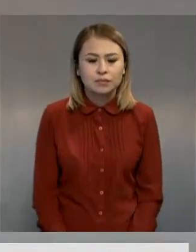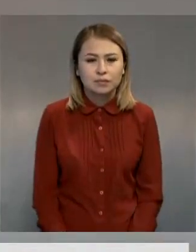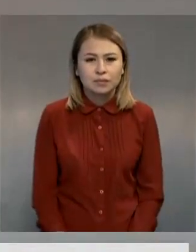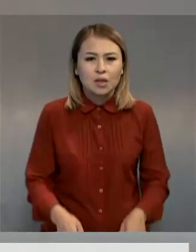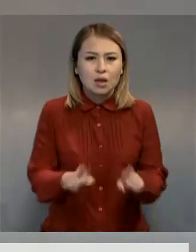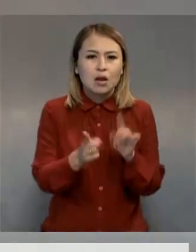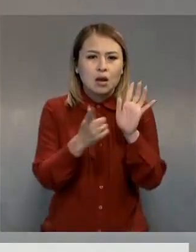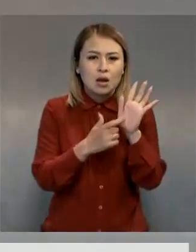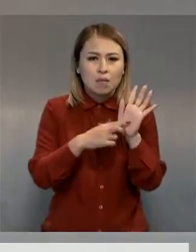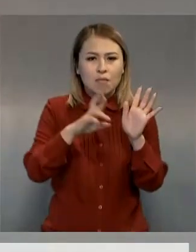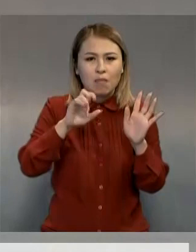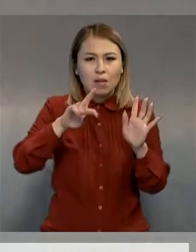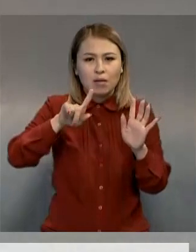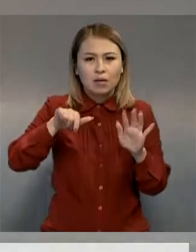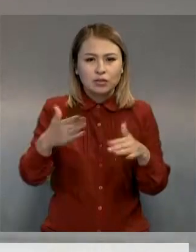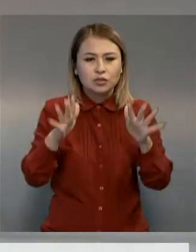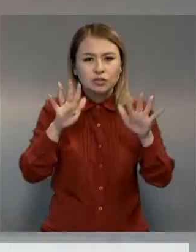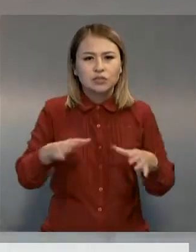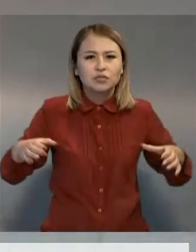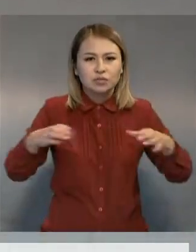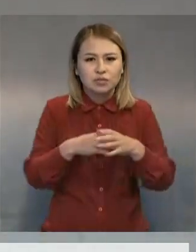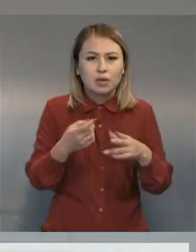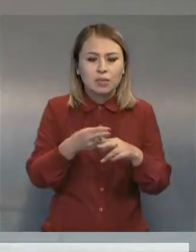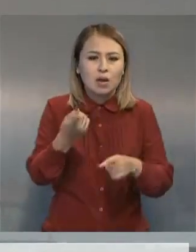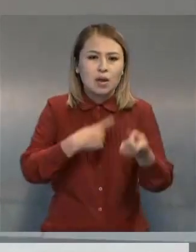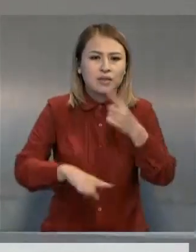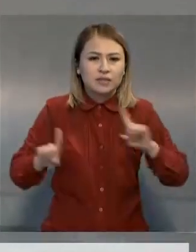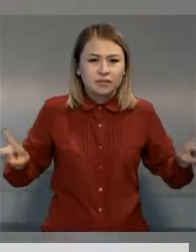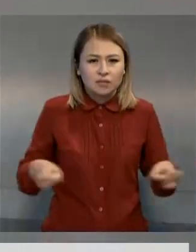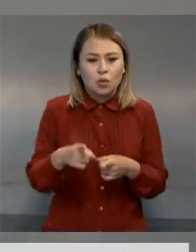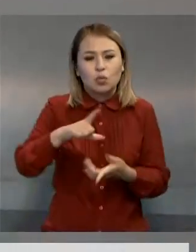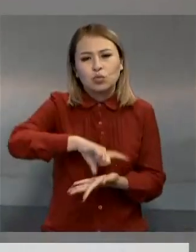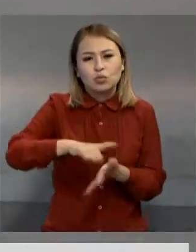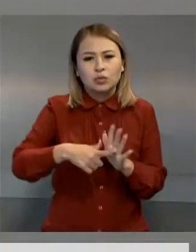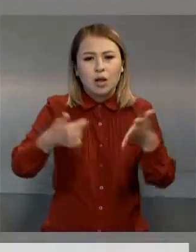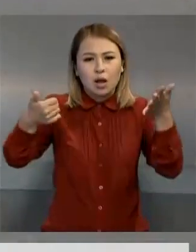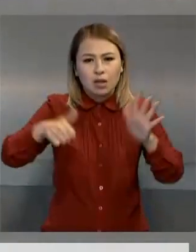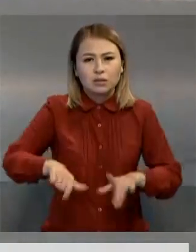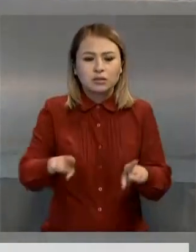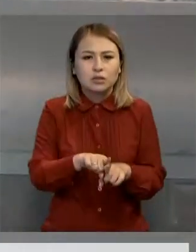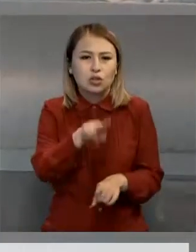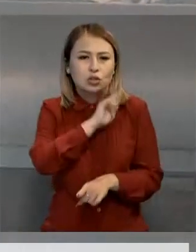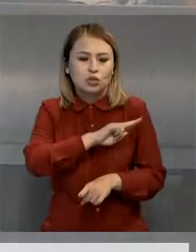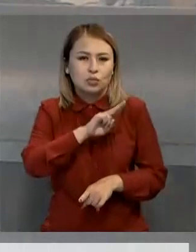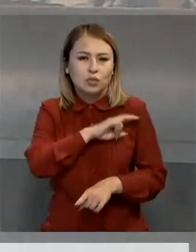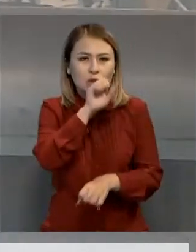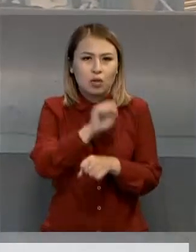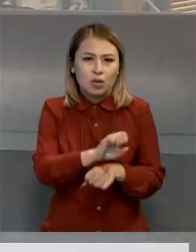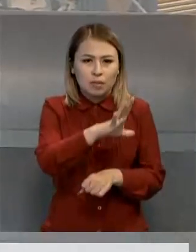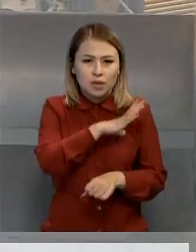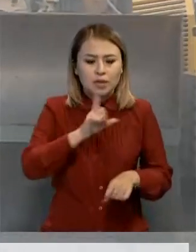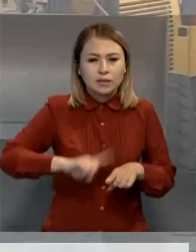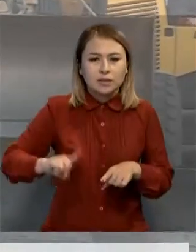Қарағанды мен Балқаштың арасындағы автобанның құрылысы қайта жанданды. Бұл учаскеде соңғы 6 ай бойы жұмыс тоқтап тұрған. Міндетін